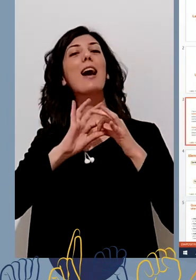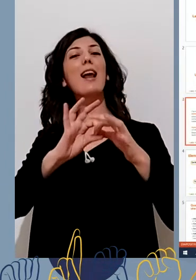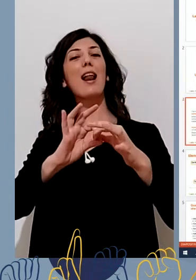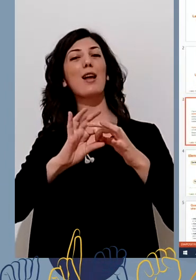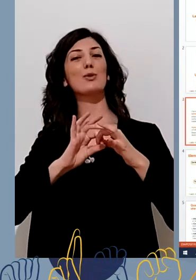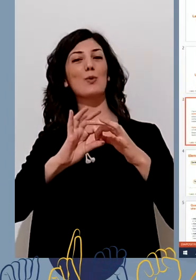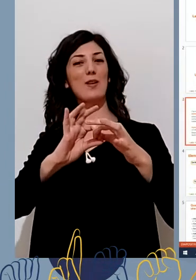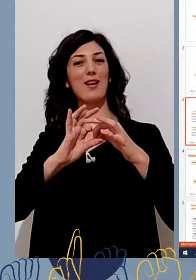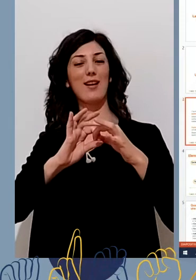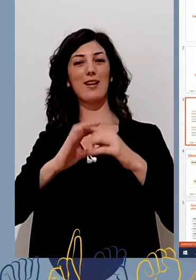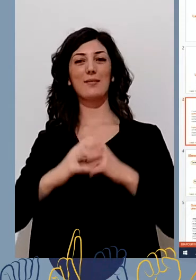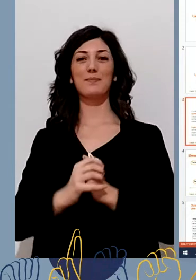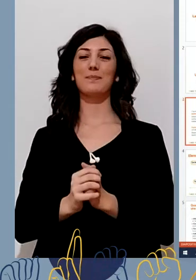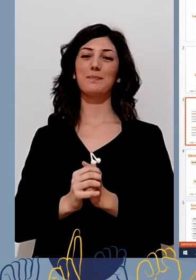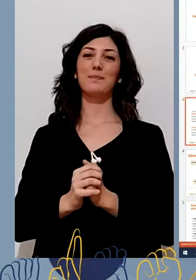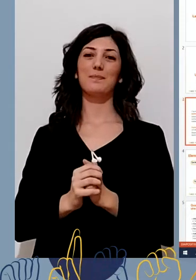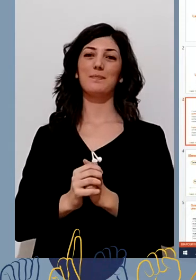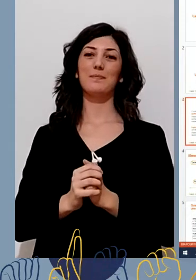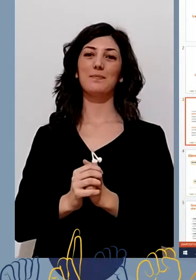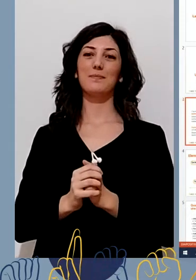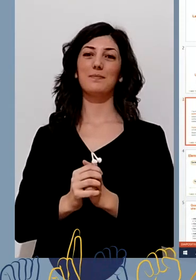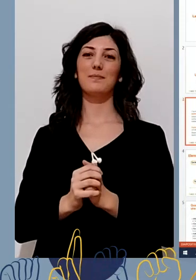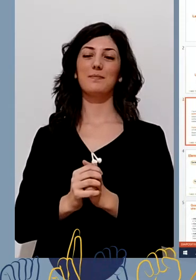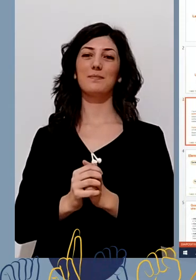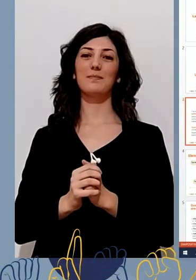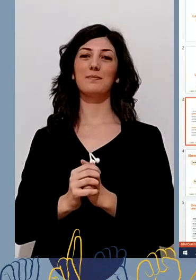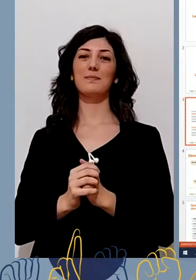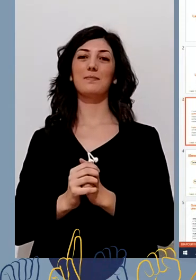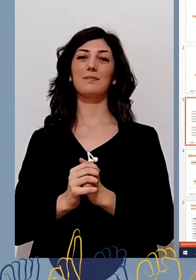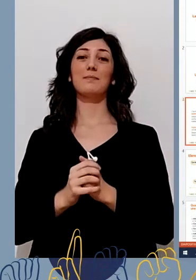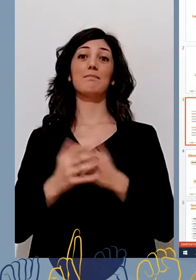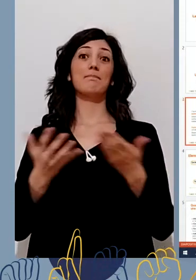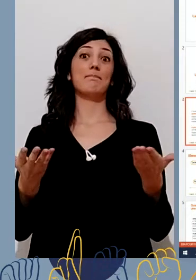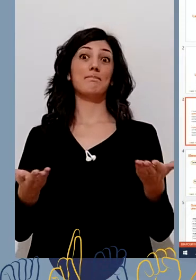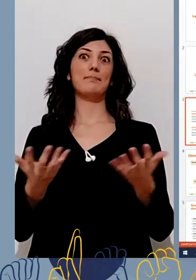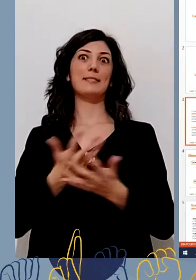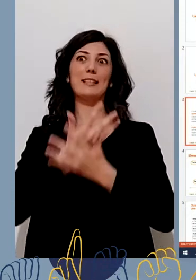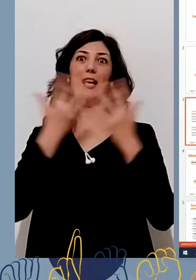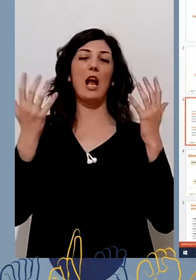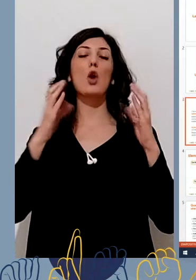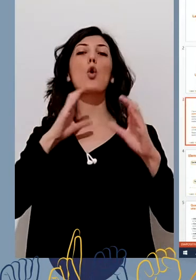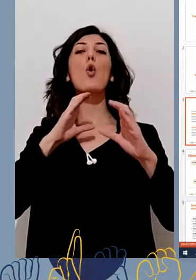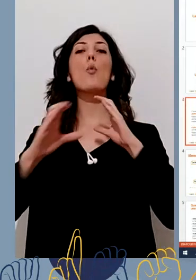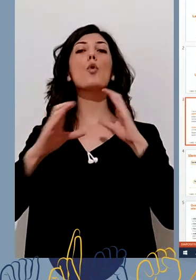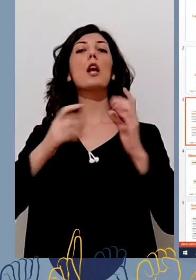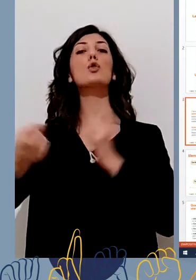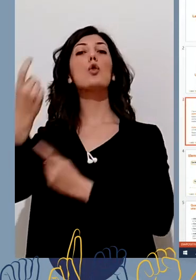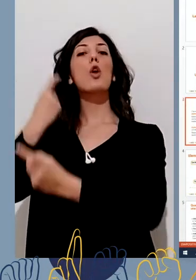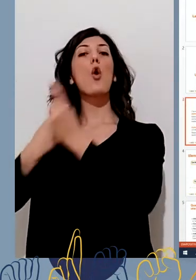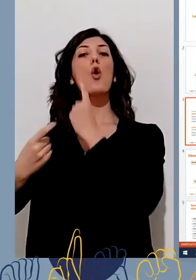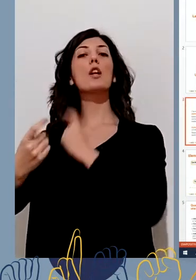avanti. Allora, come potete ben vedere, la comunicazione ha origine dal verbo latino